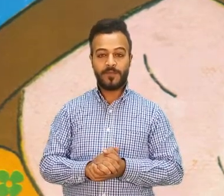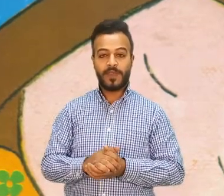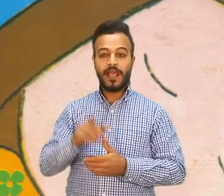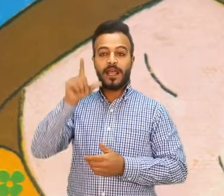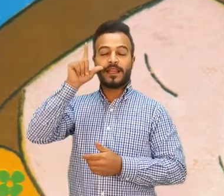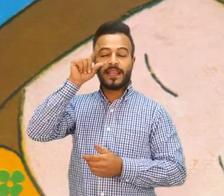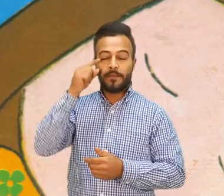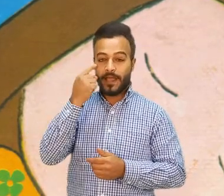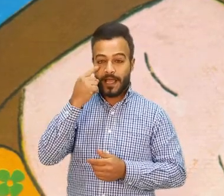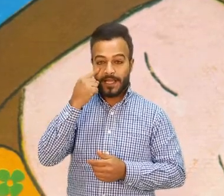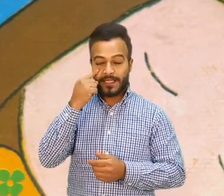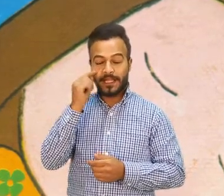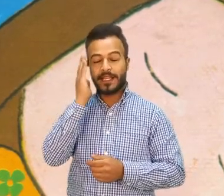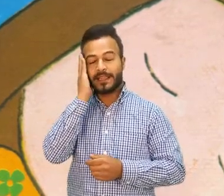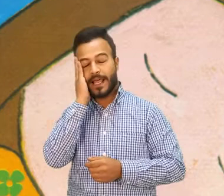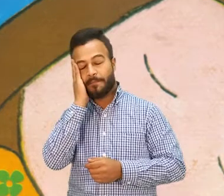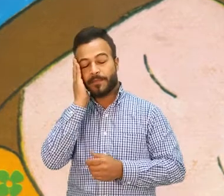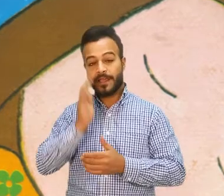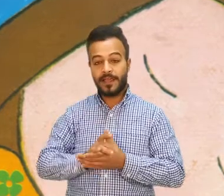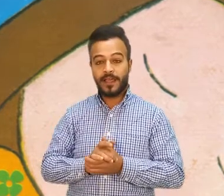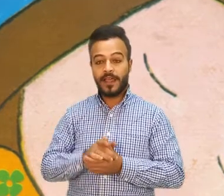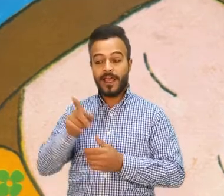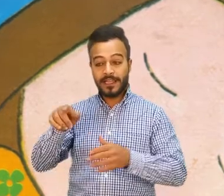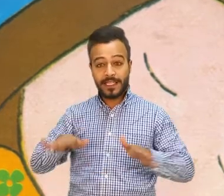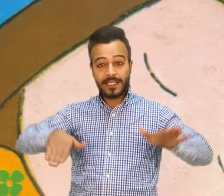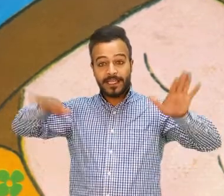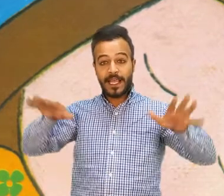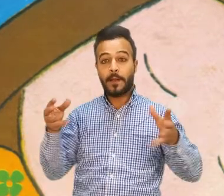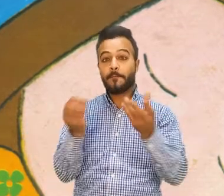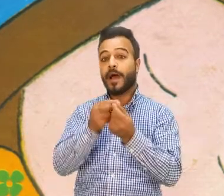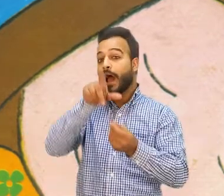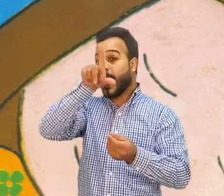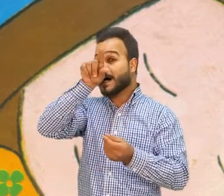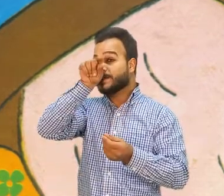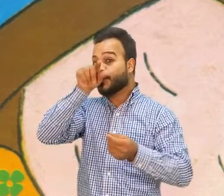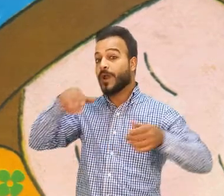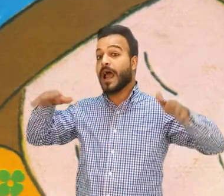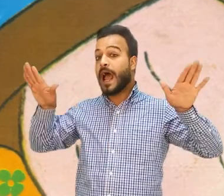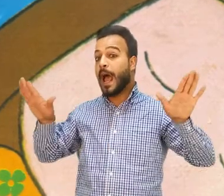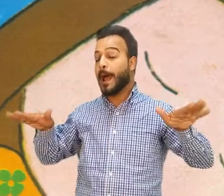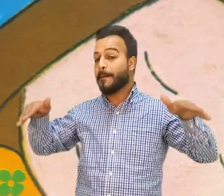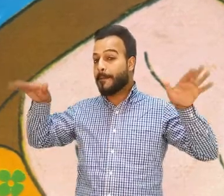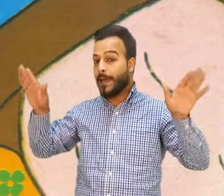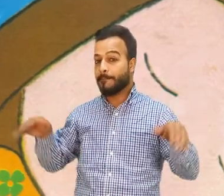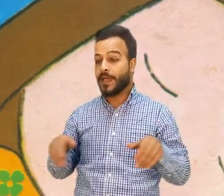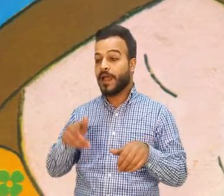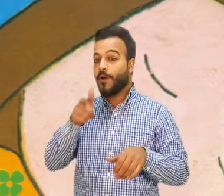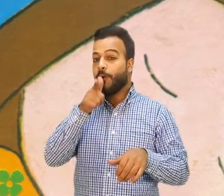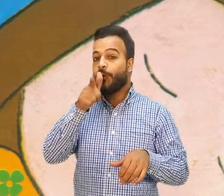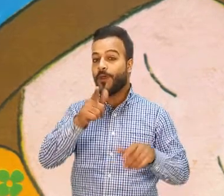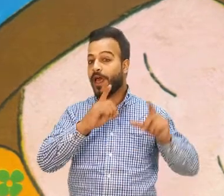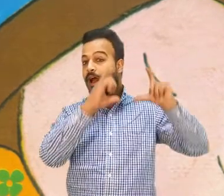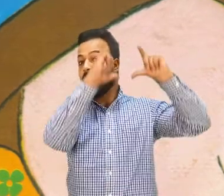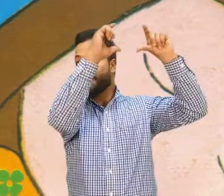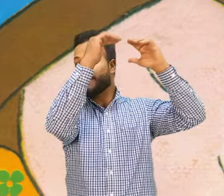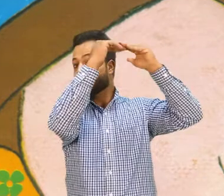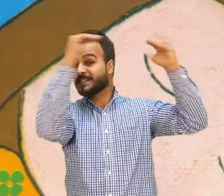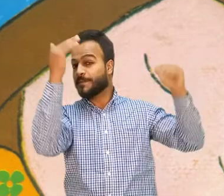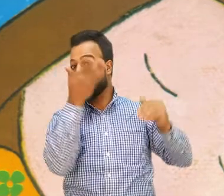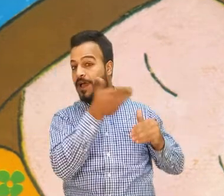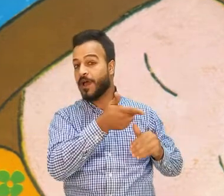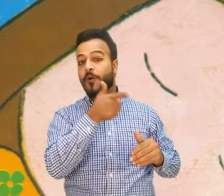نامي عين ياسمين نامي، وطيري مع العصفور والحمامي، قولي للقمر اللي في